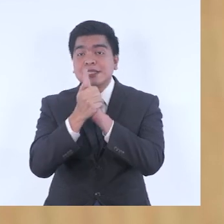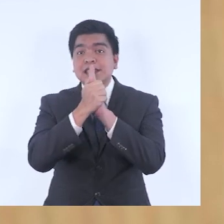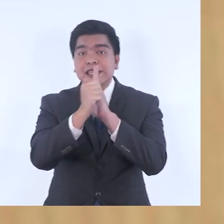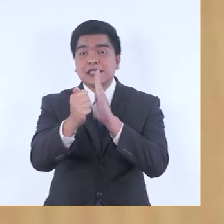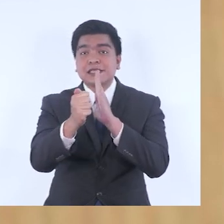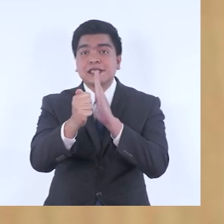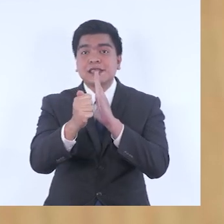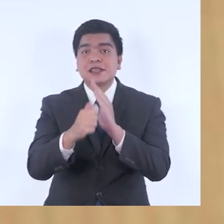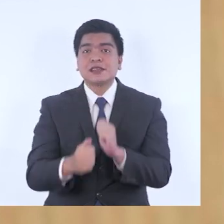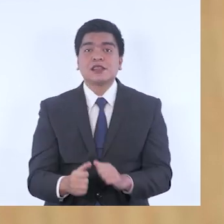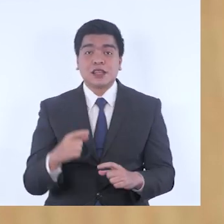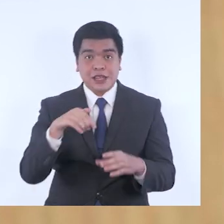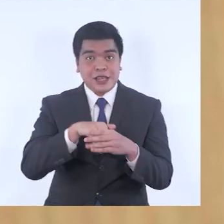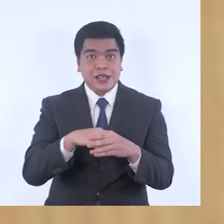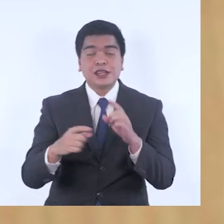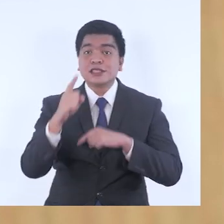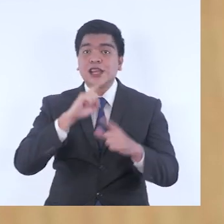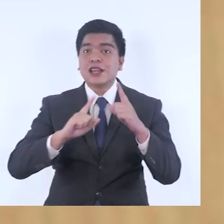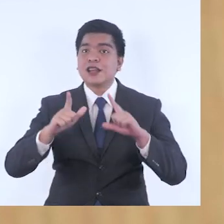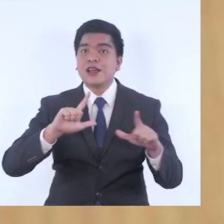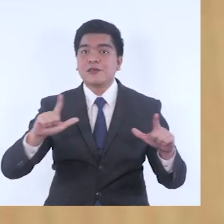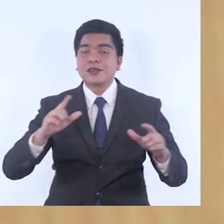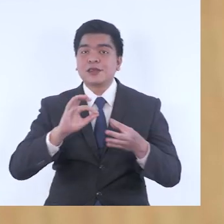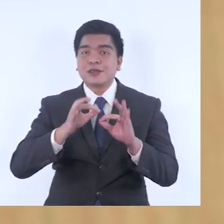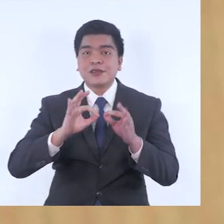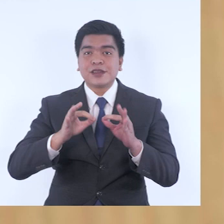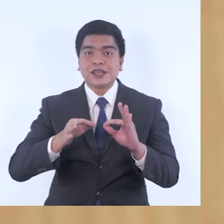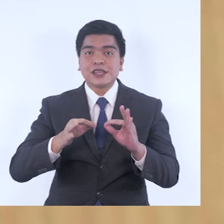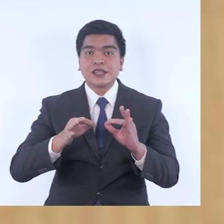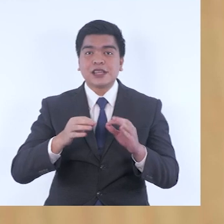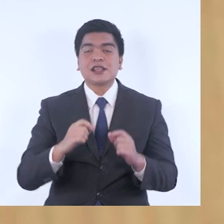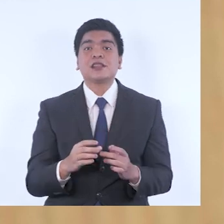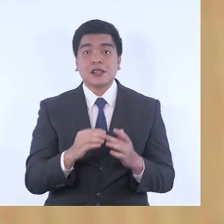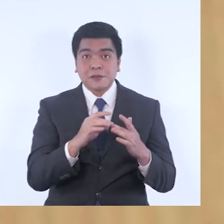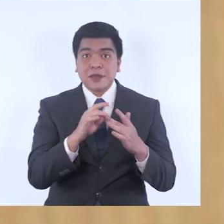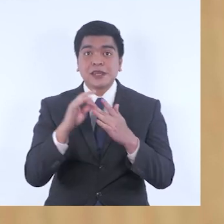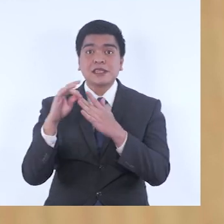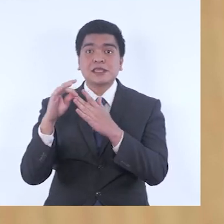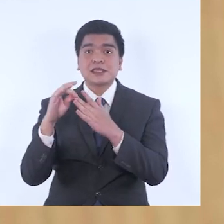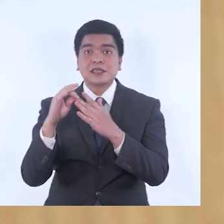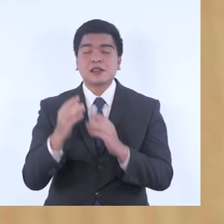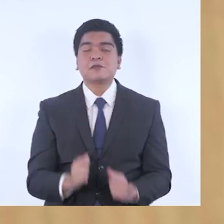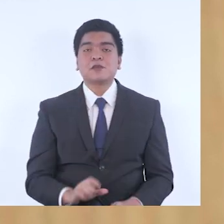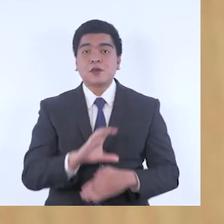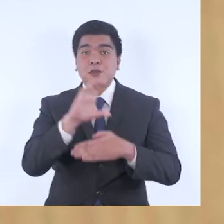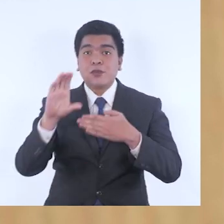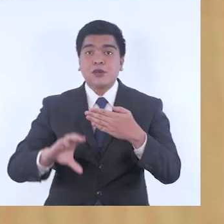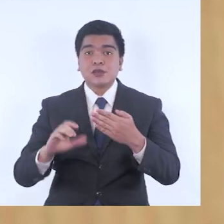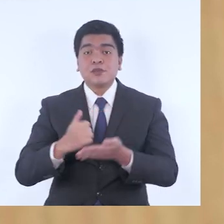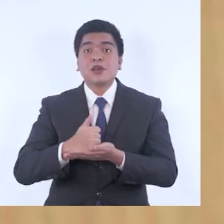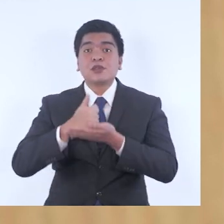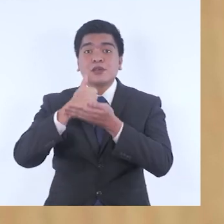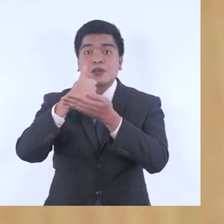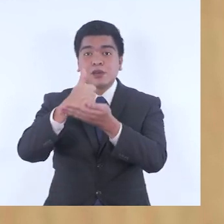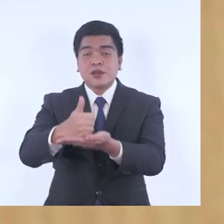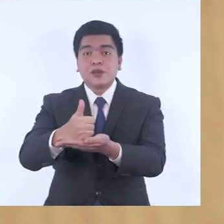o skills sa sign language interpretation at higit sa lahat ay lubos na makatulong sa mga taong